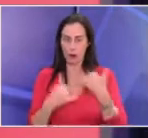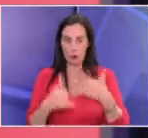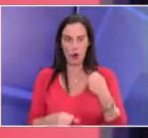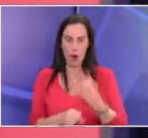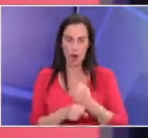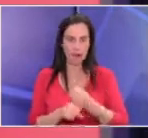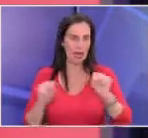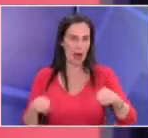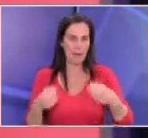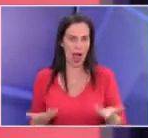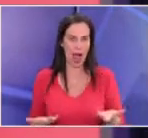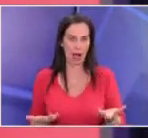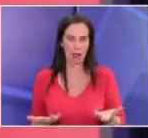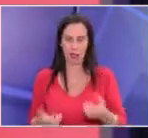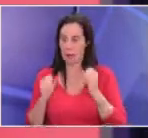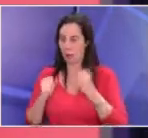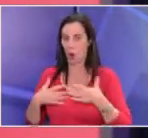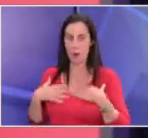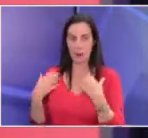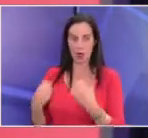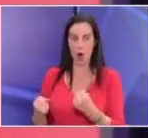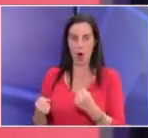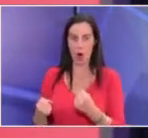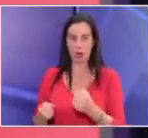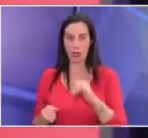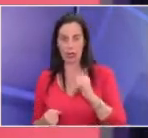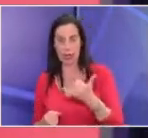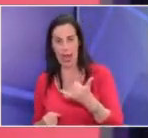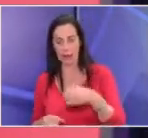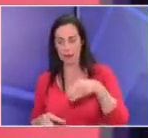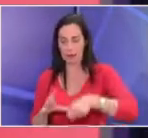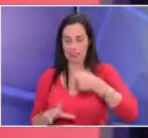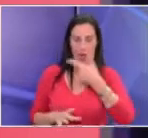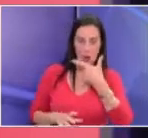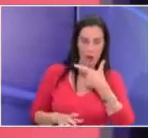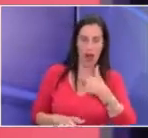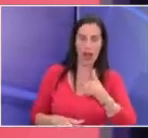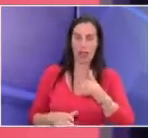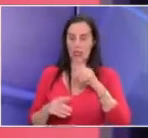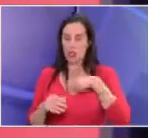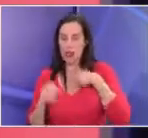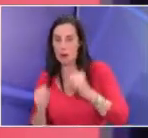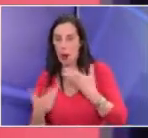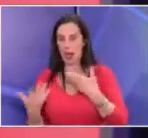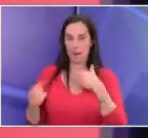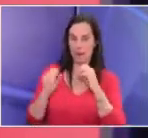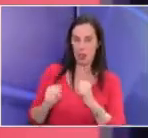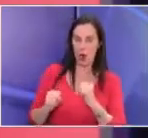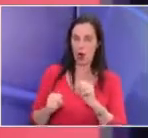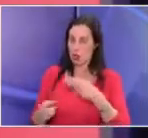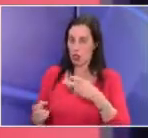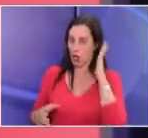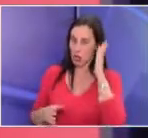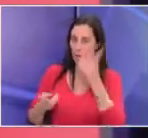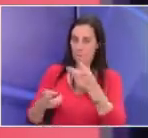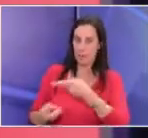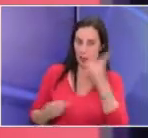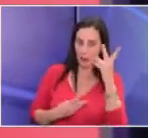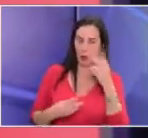מחר תתכנס כנסת ישראל להחליט שאנחנו מפרקים אותה. או זה יעלה לנו, זה יעלה